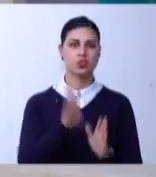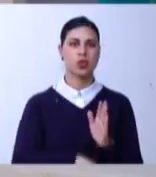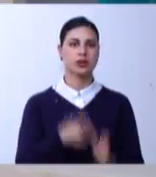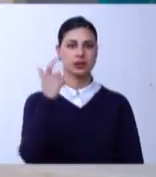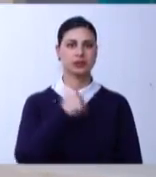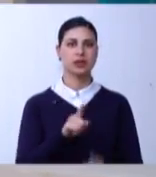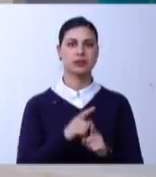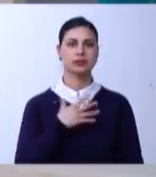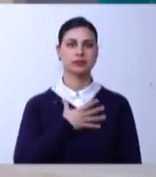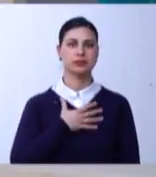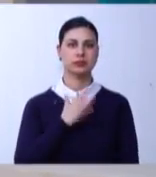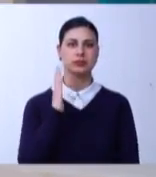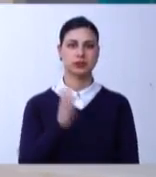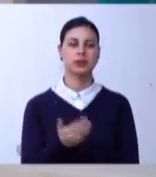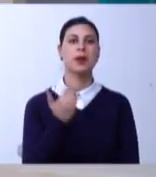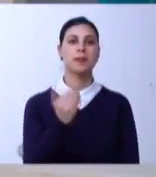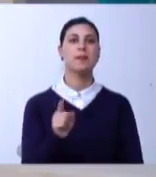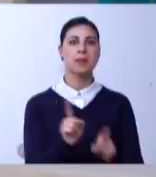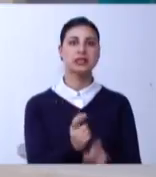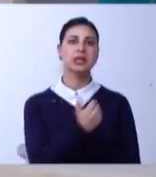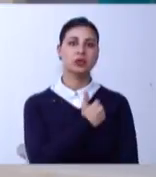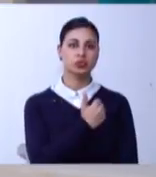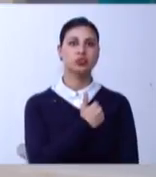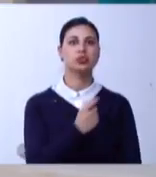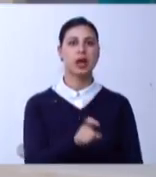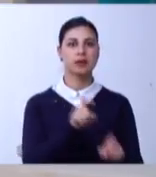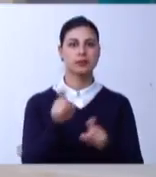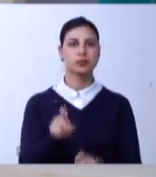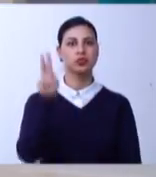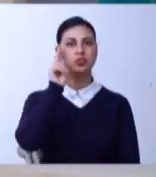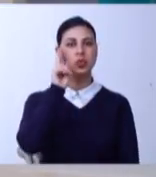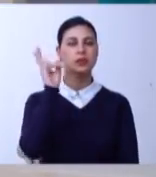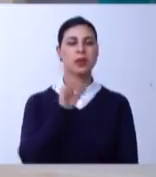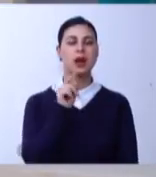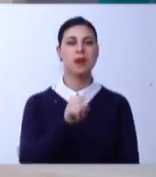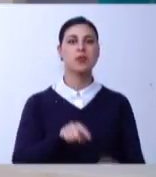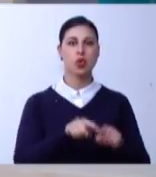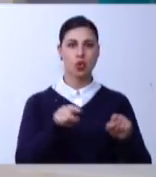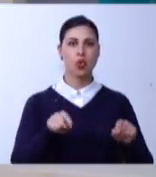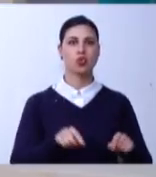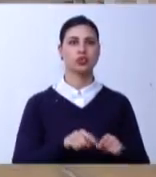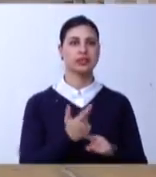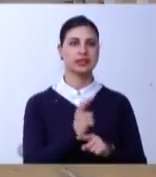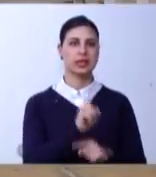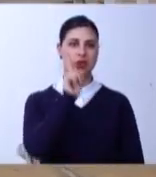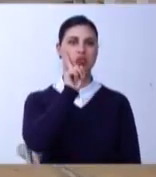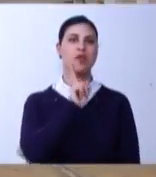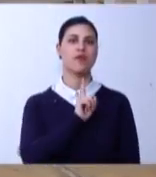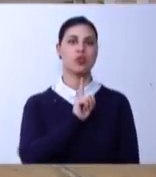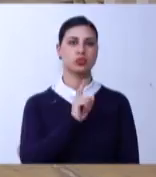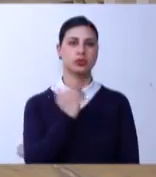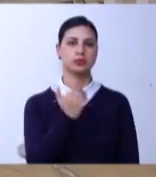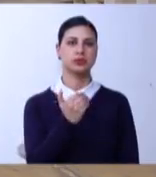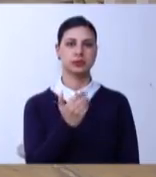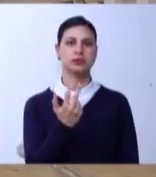მისთვისაც სტრესია. მასაც უნდა რომ გადაეჩვიოს ქოთანს, მაგრამ ქოთანი ძალიან კომფორტს